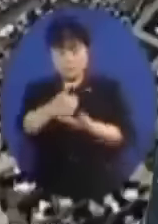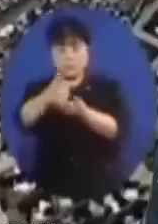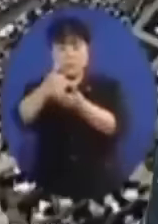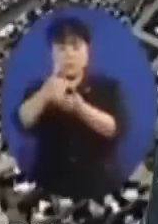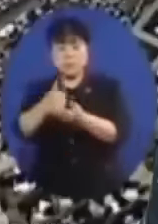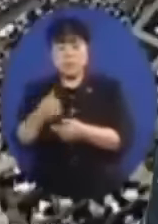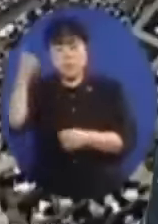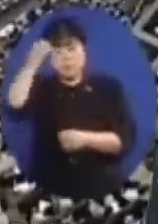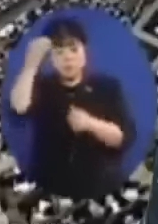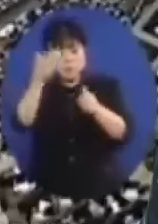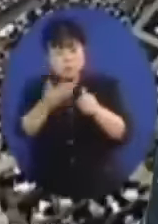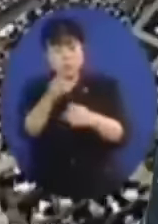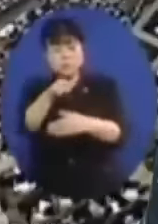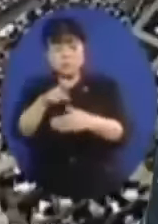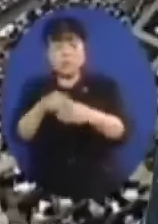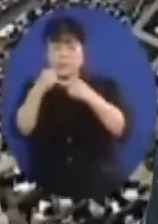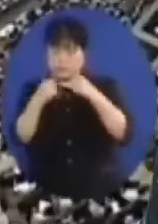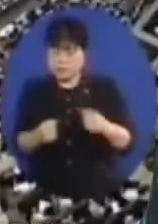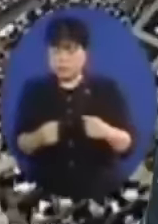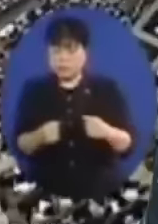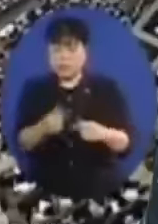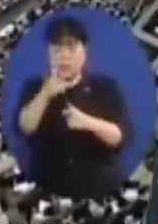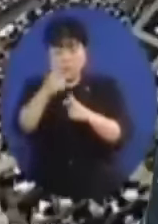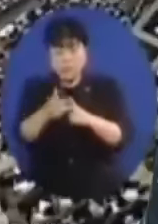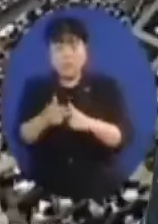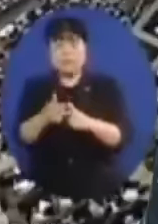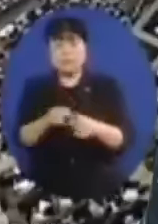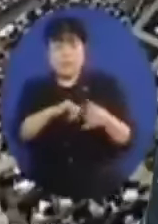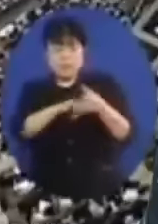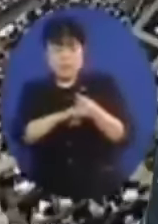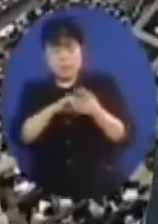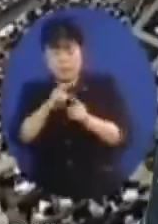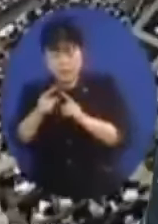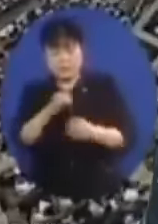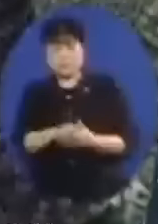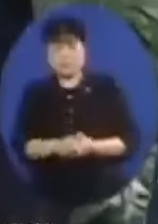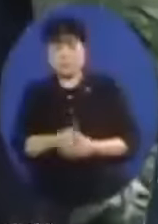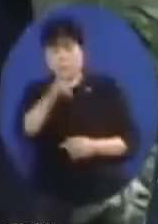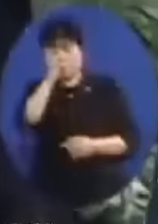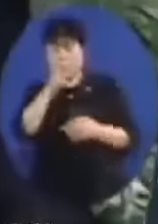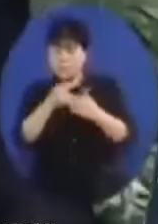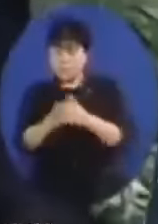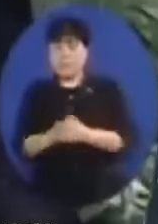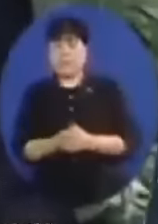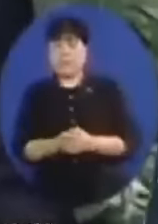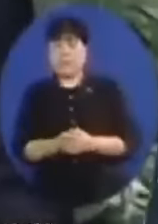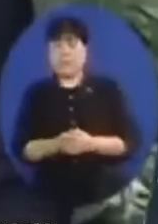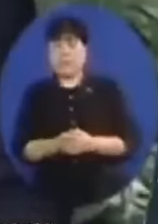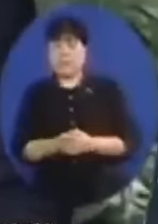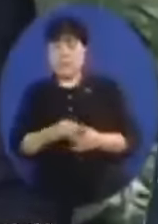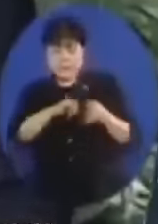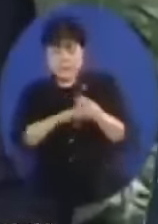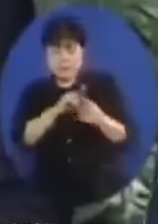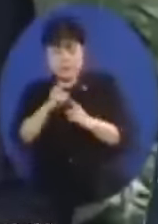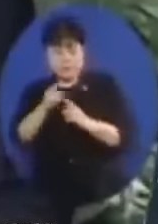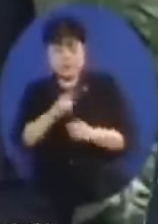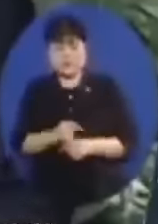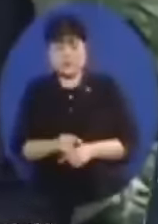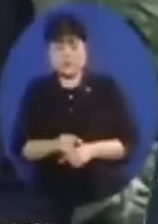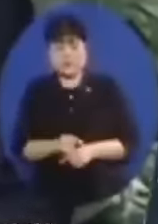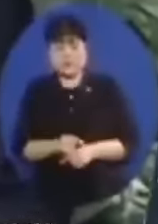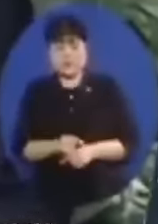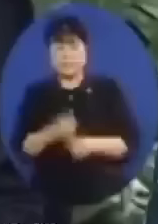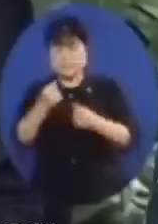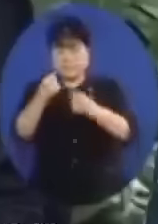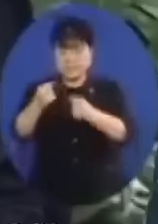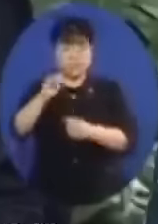주님의 성령이 우리 속에 계시고 예수님의 약속의 말씀이 있기 때문에 그 약속의 말씀이 얼마나 큰